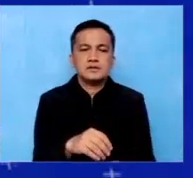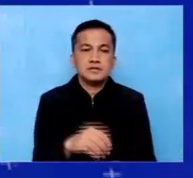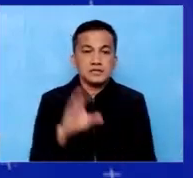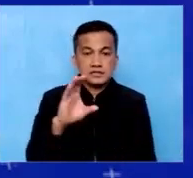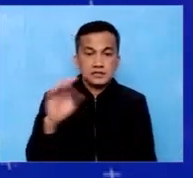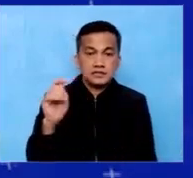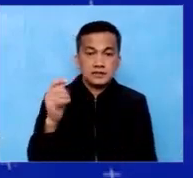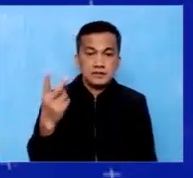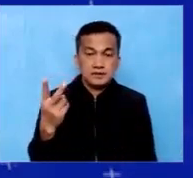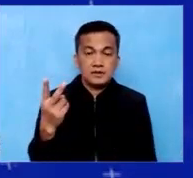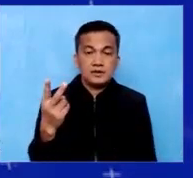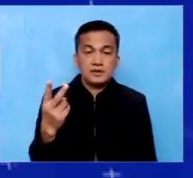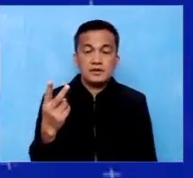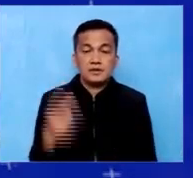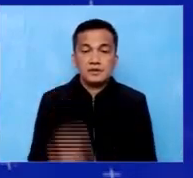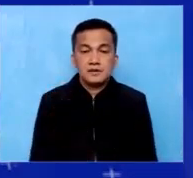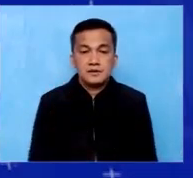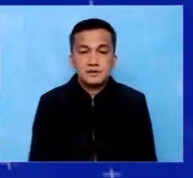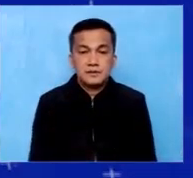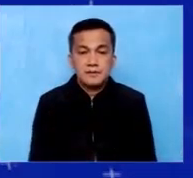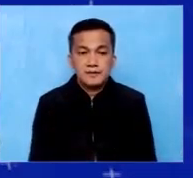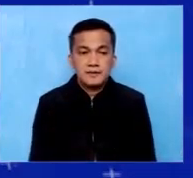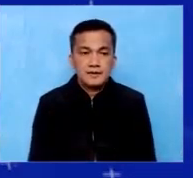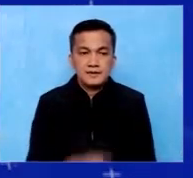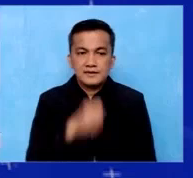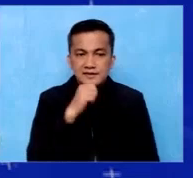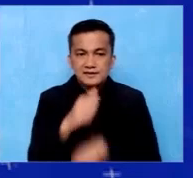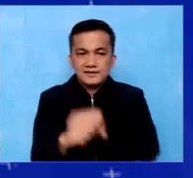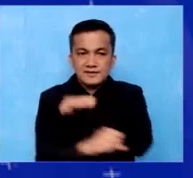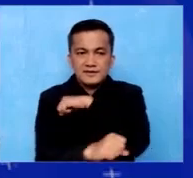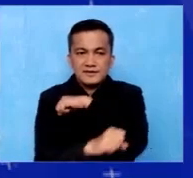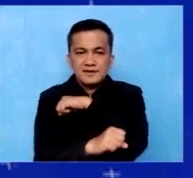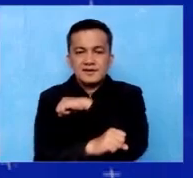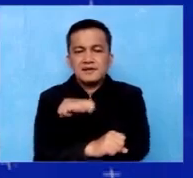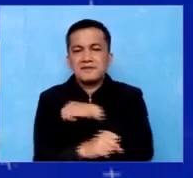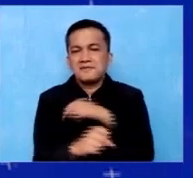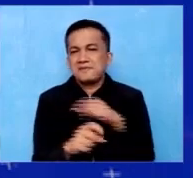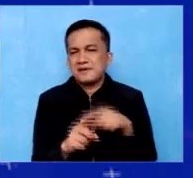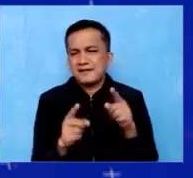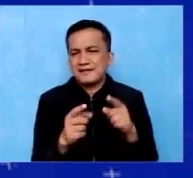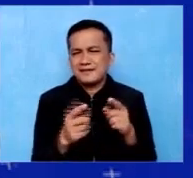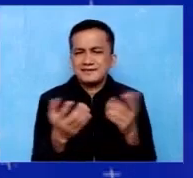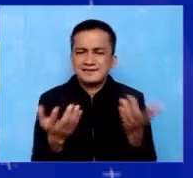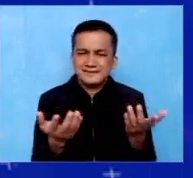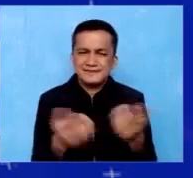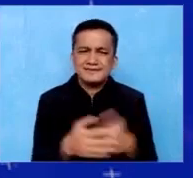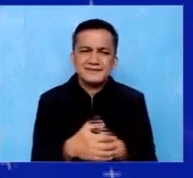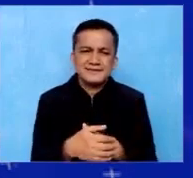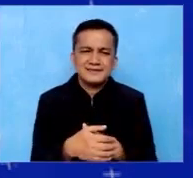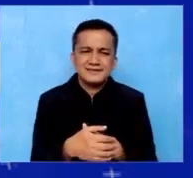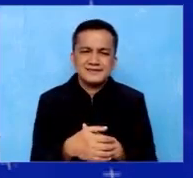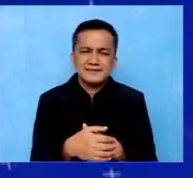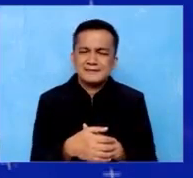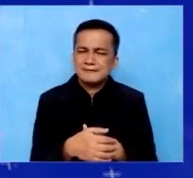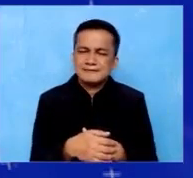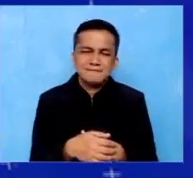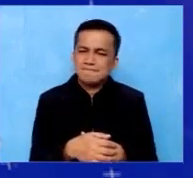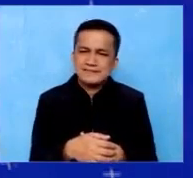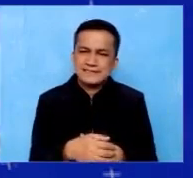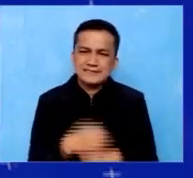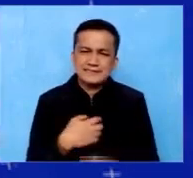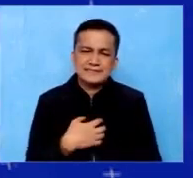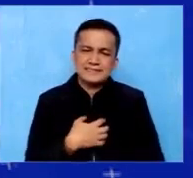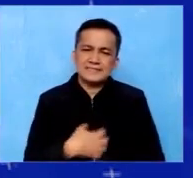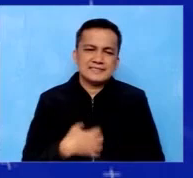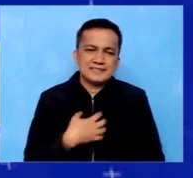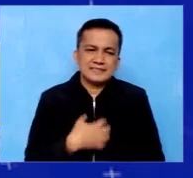para hindi na masalasehan, kaso always na lang. Kaya yun, masakit na sa yung mental